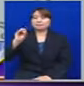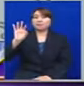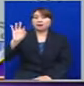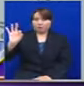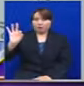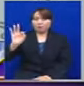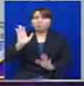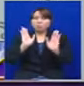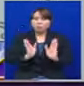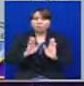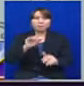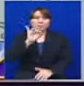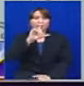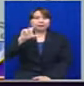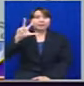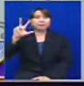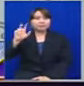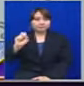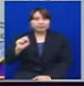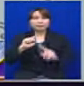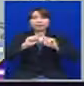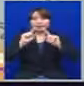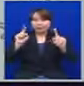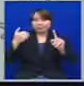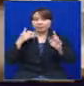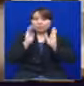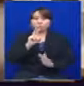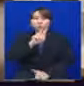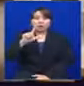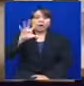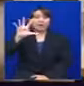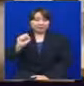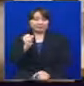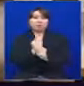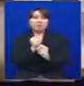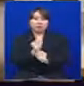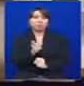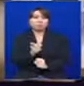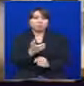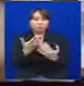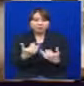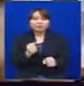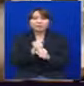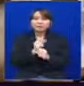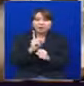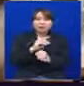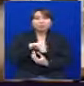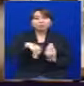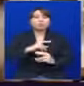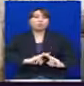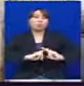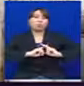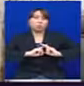ปีกว่า8ล้าน3แสนคนแต่ว่ามีเพียง2ล้าน5แสนคนที่ยังทำงานซึ่งส่วนใหญ่เป็นการประกอบธุรกิจส่ว